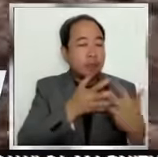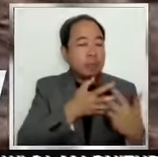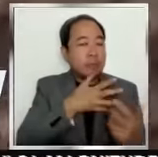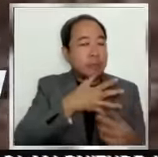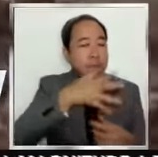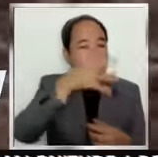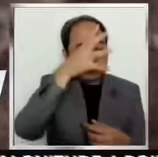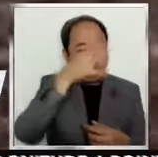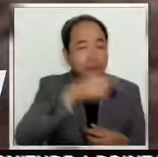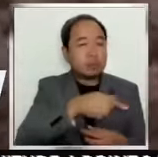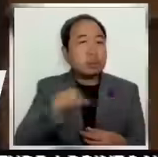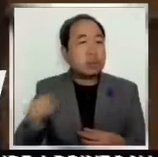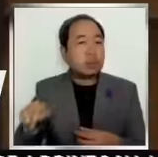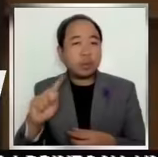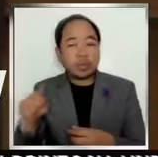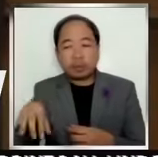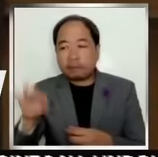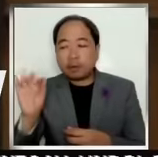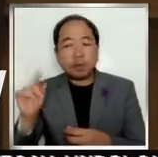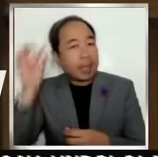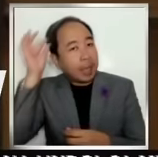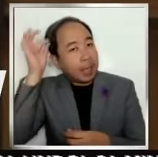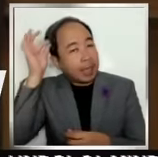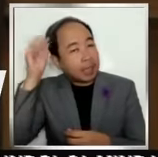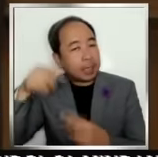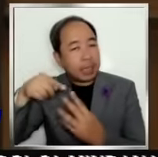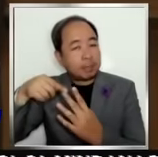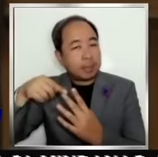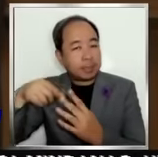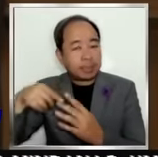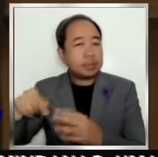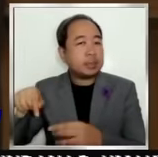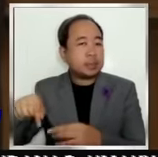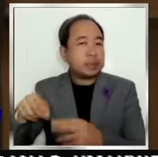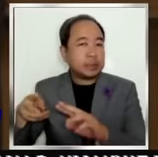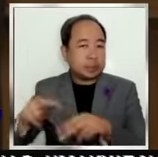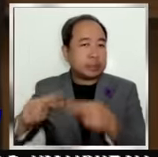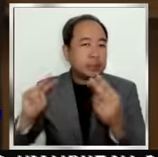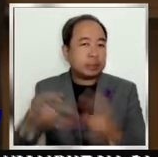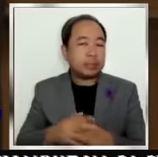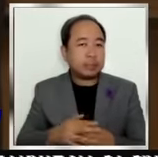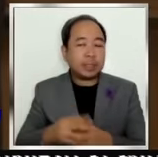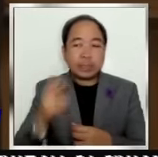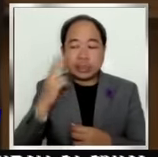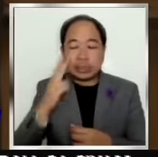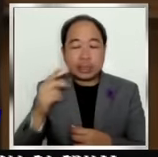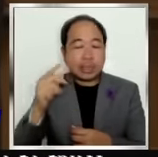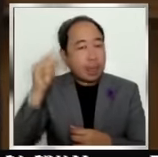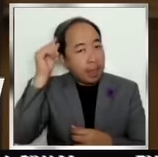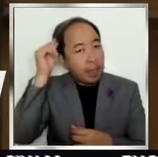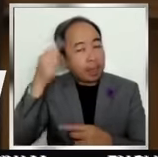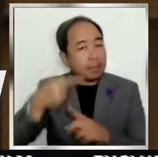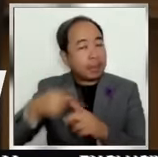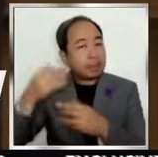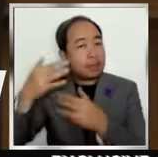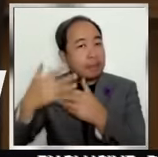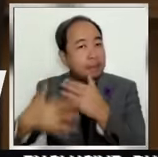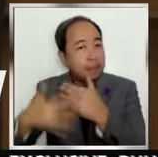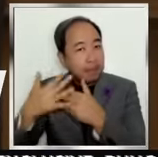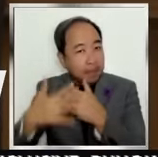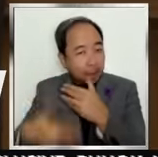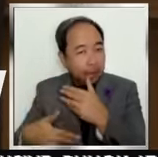evidence sa nasabing sasakyan har isr another blood na nakita doon sa sasakyan ay nag-match doon sa